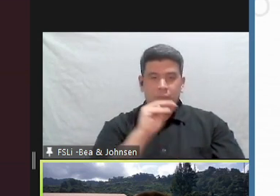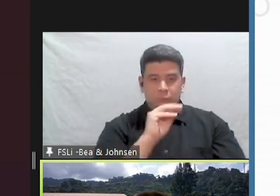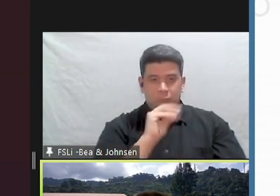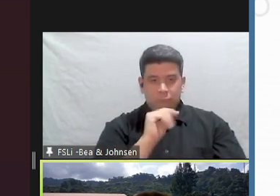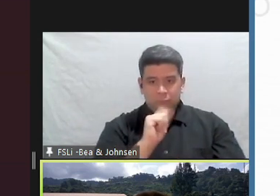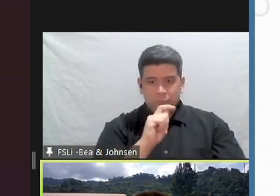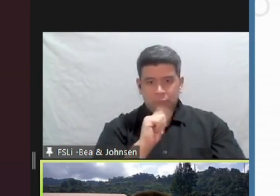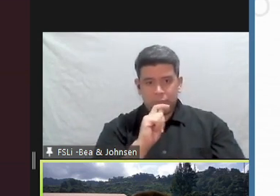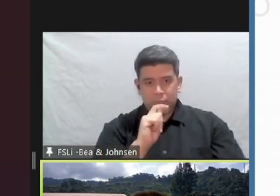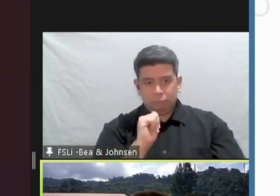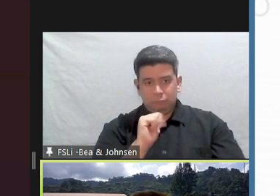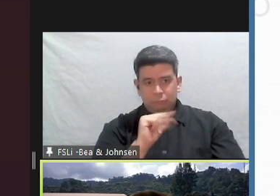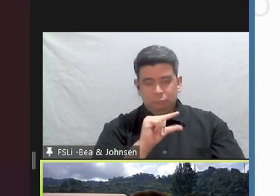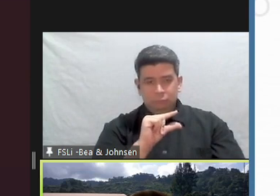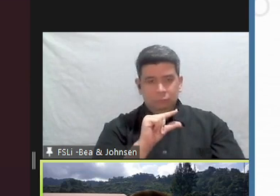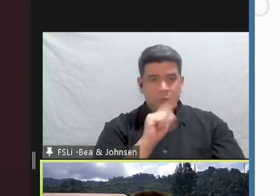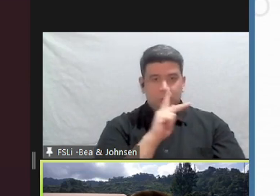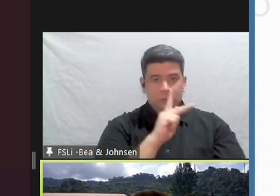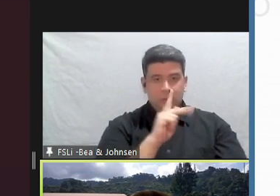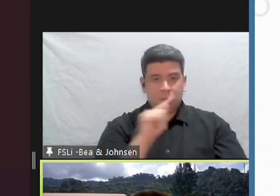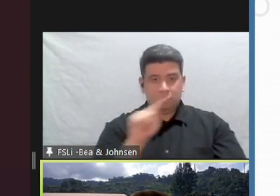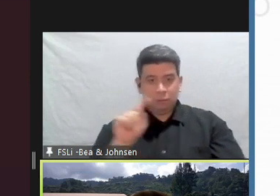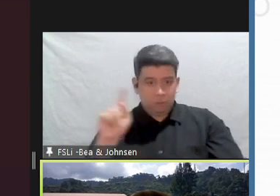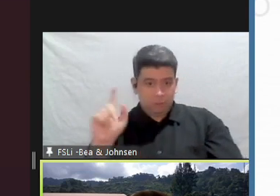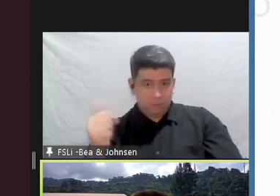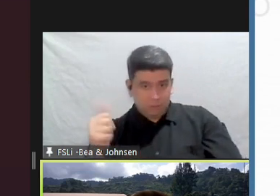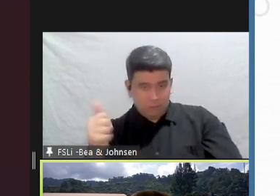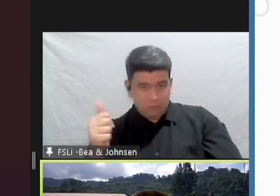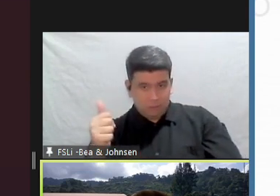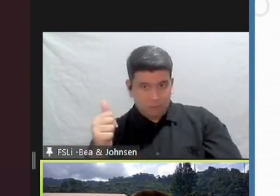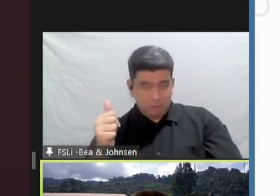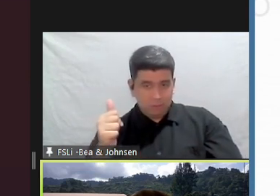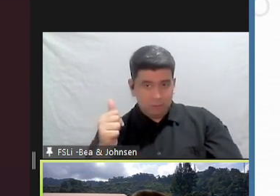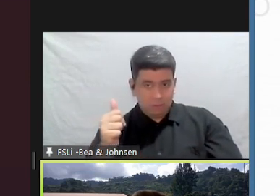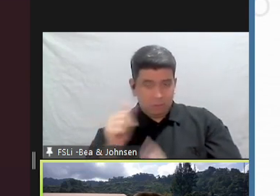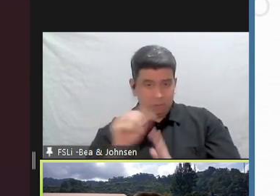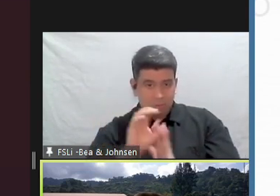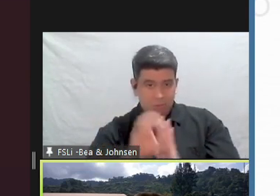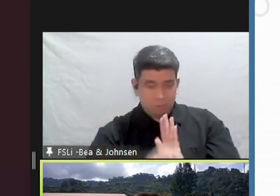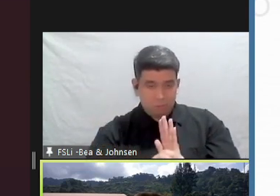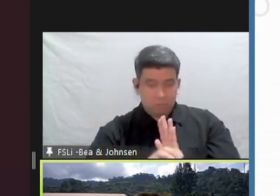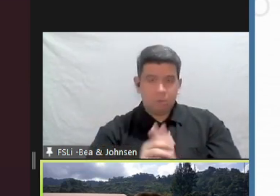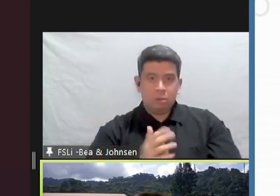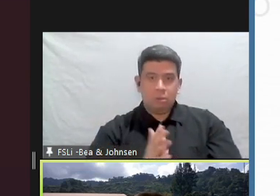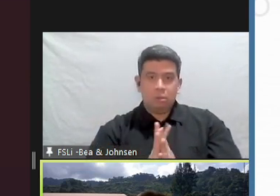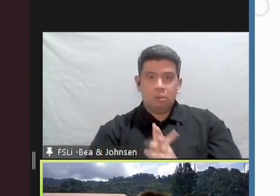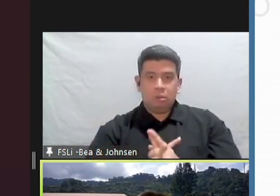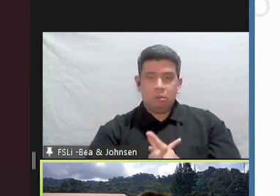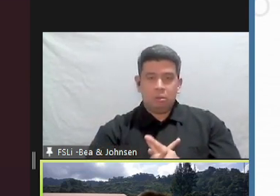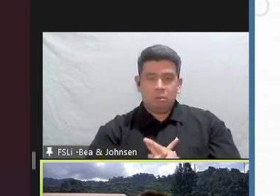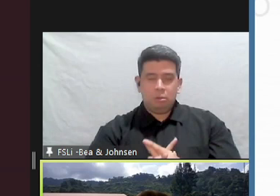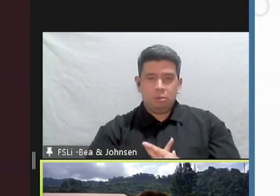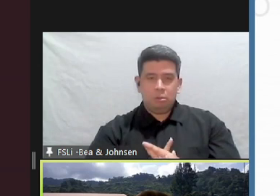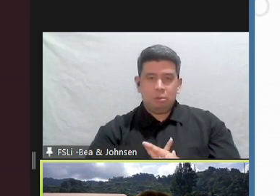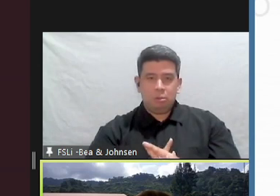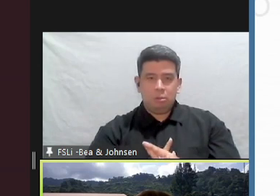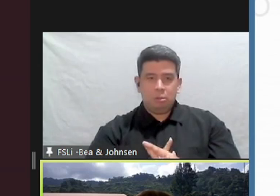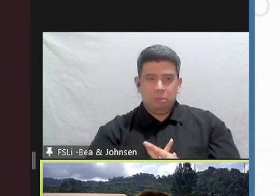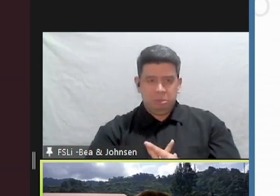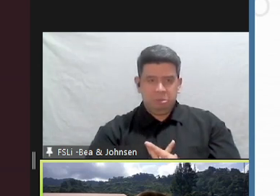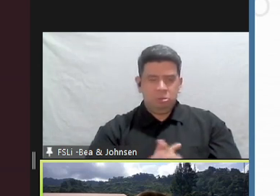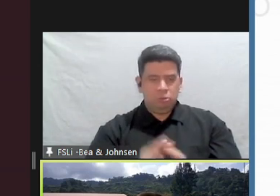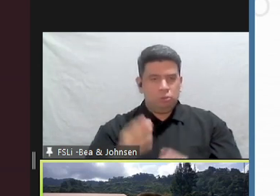siyang prospect. Ano? May advantages kasi binawasan yung learning competencies. Mas magaan.